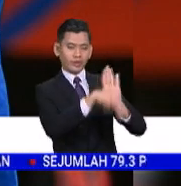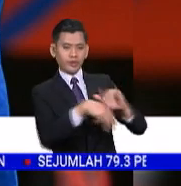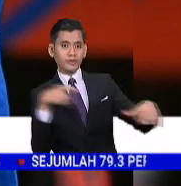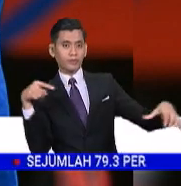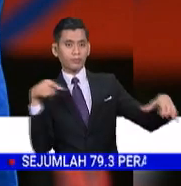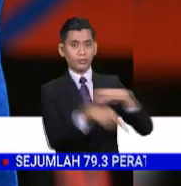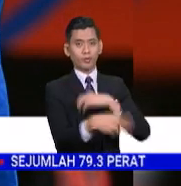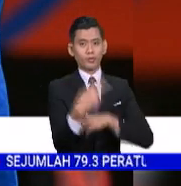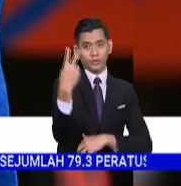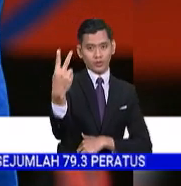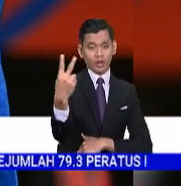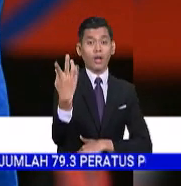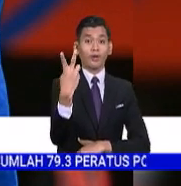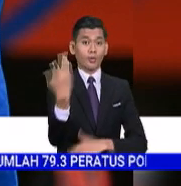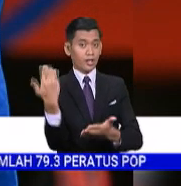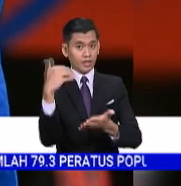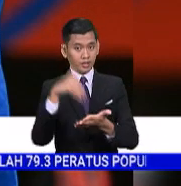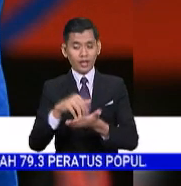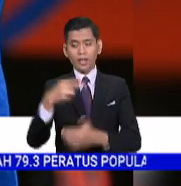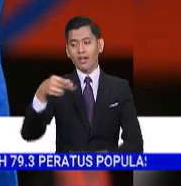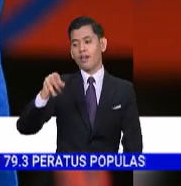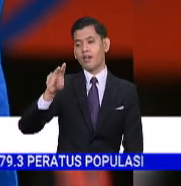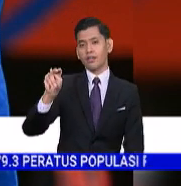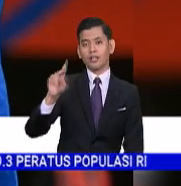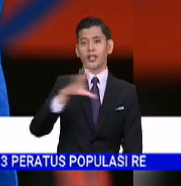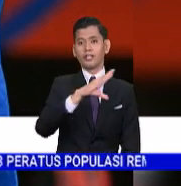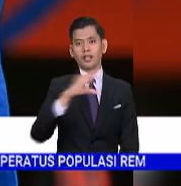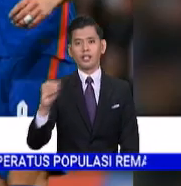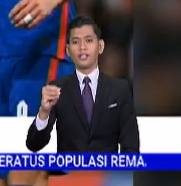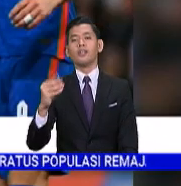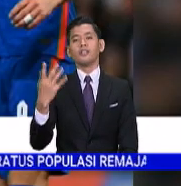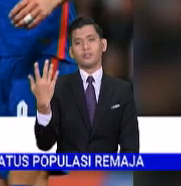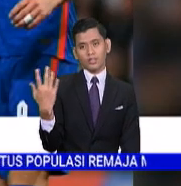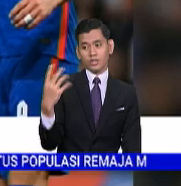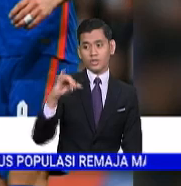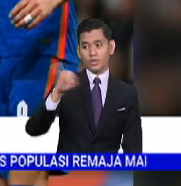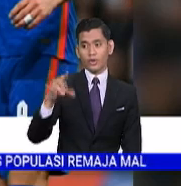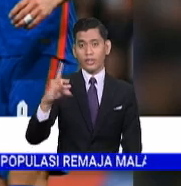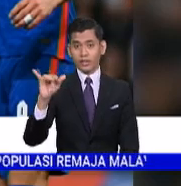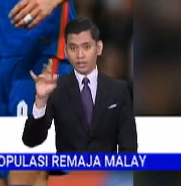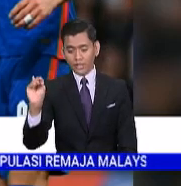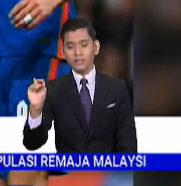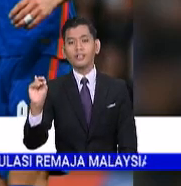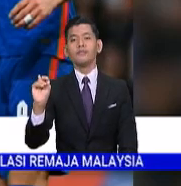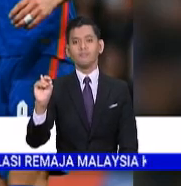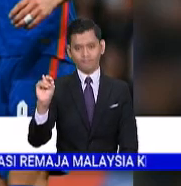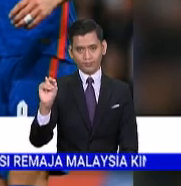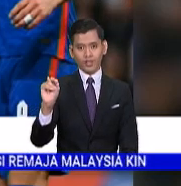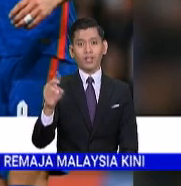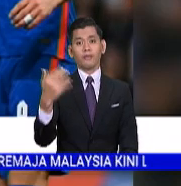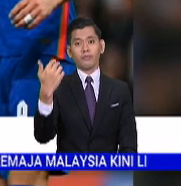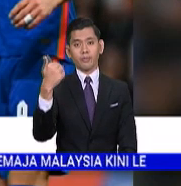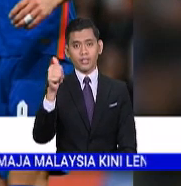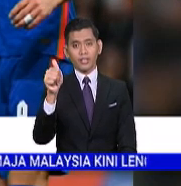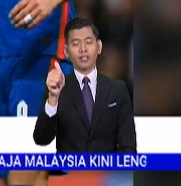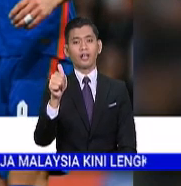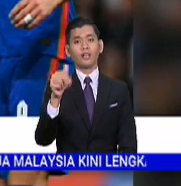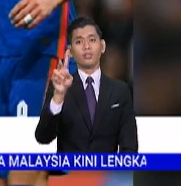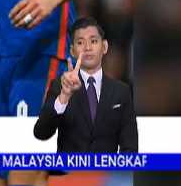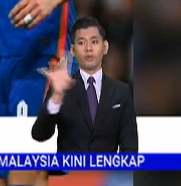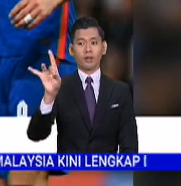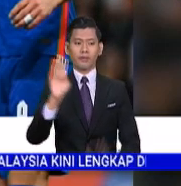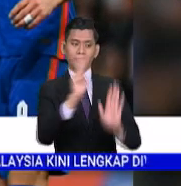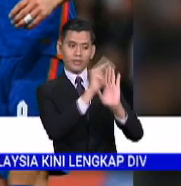gol England diperoleh menerusi Harry Maguire pada minit ke-9 dan Jordan Henderson pada minit